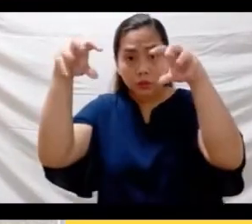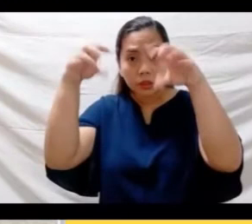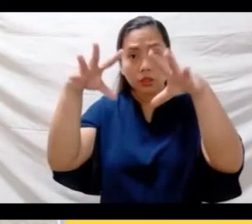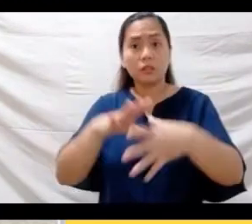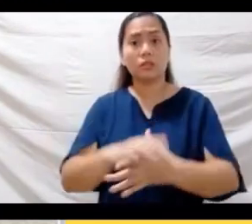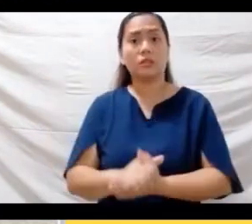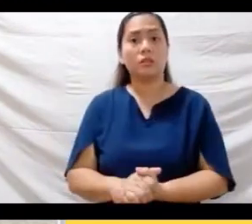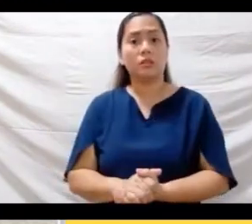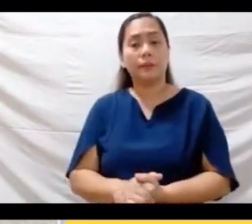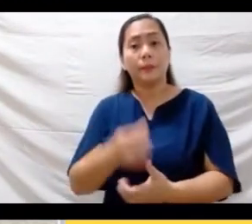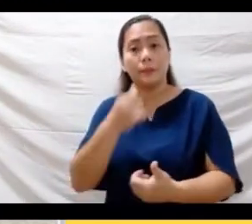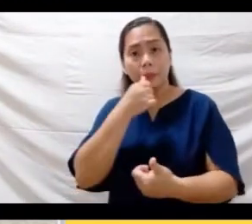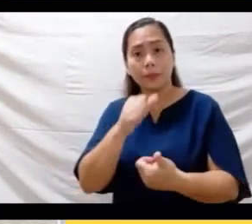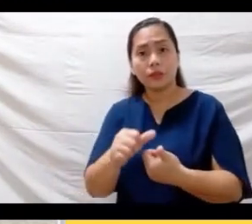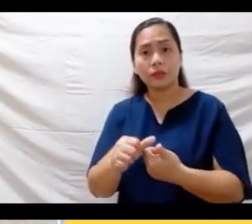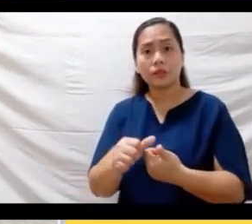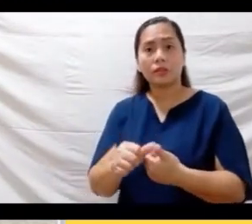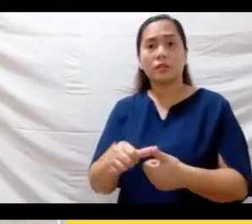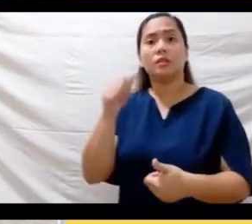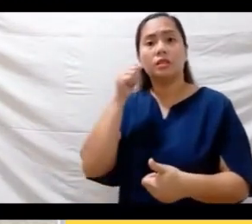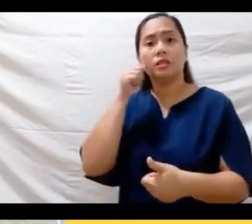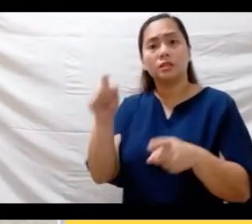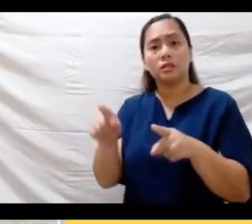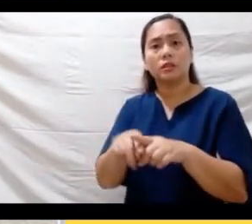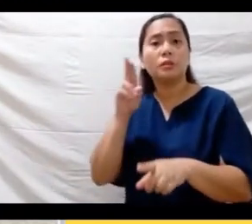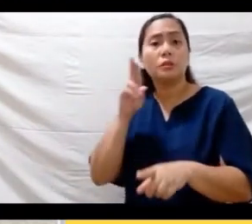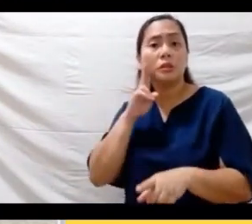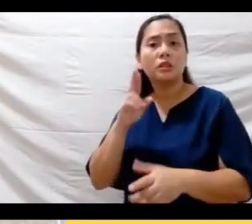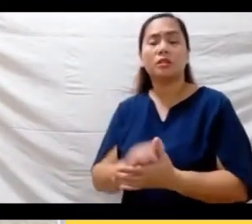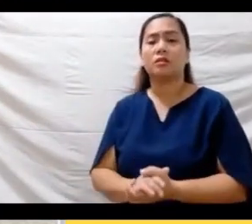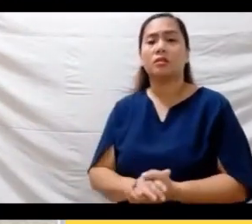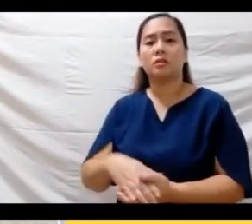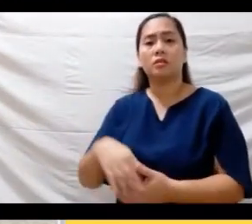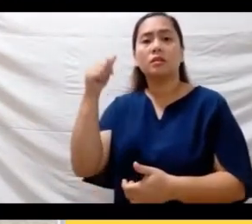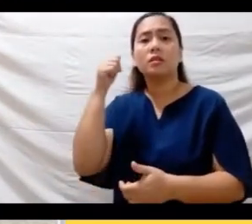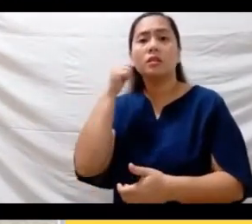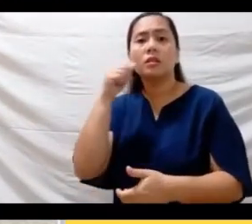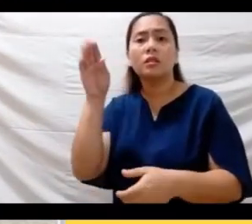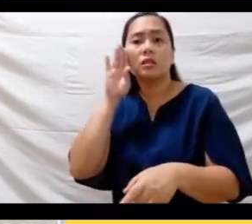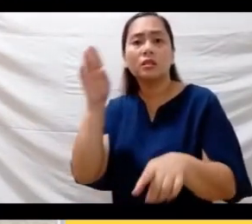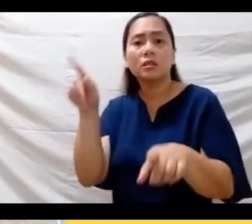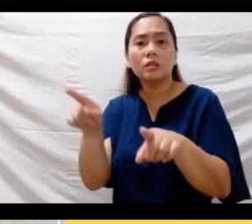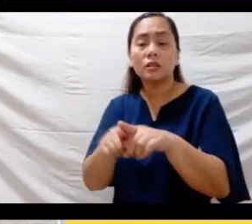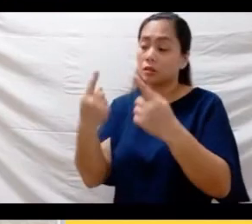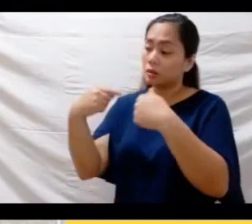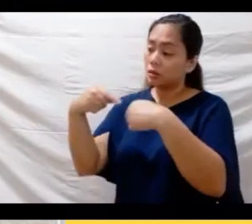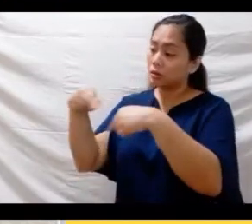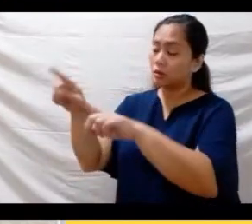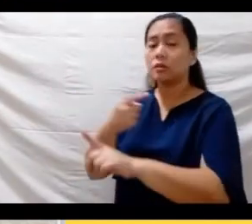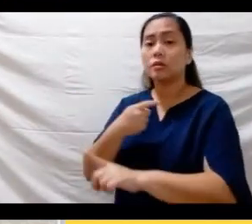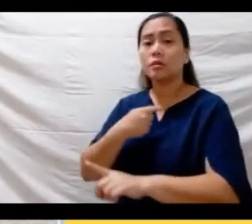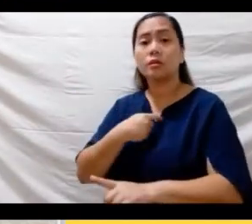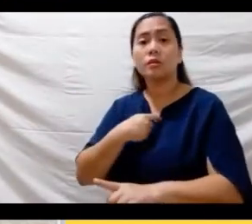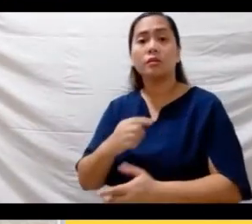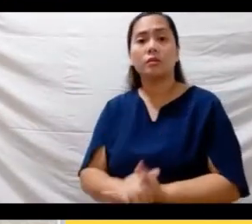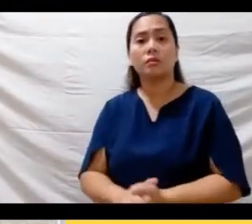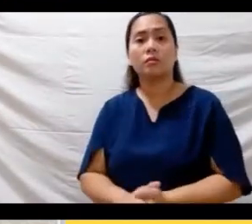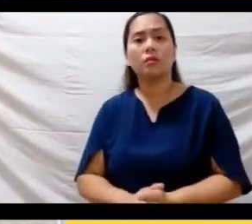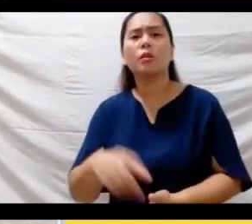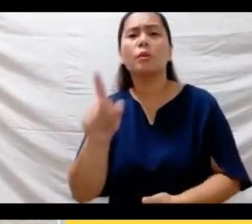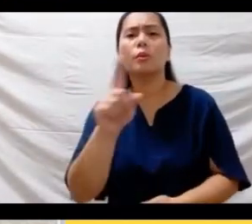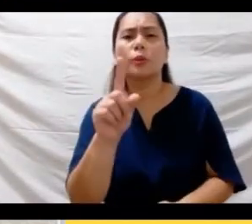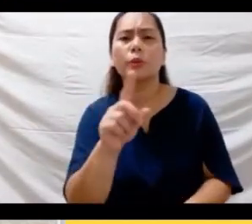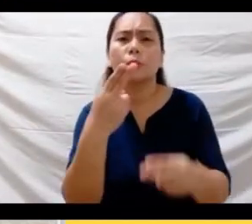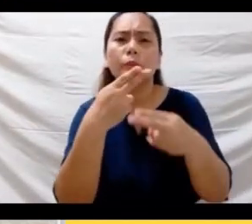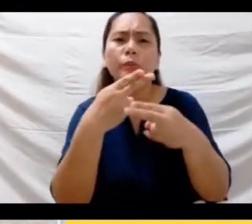ng kanyang ate Rowena. Ate, kuya, aalis na po ako. Ano nga po ulit ang